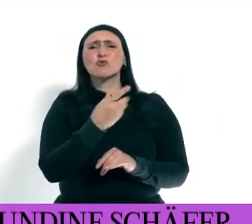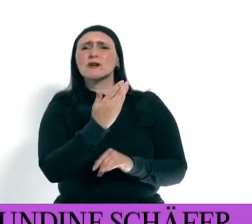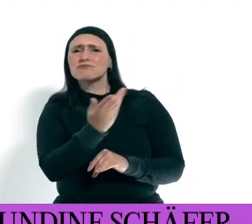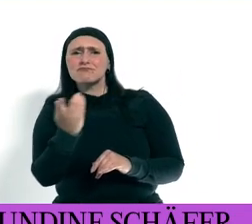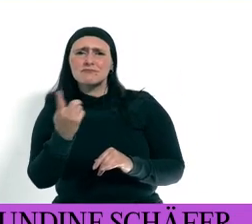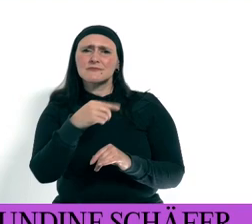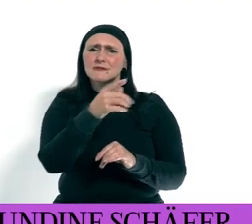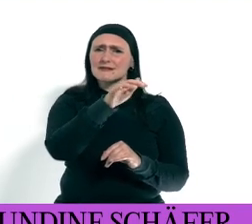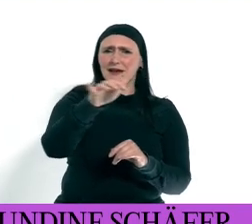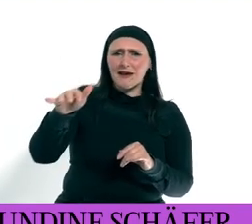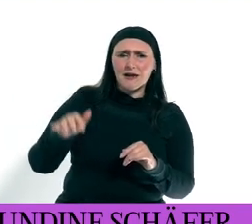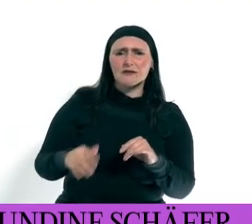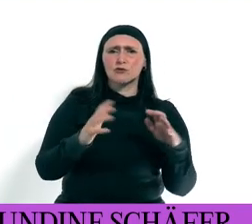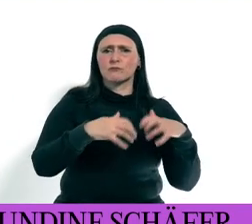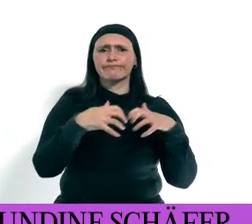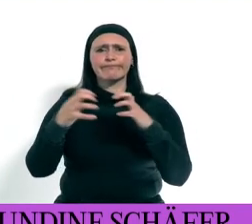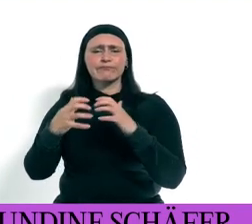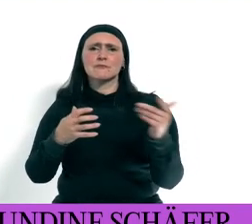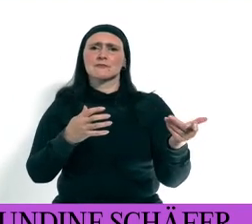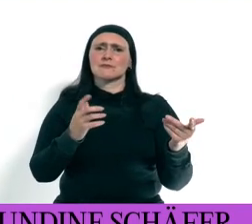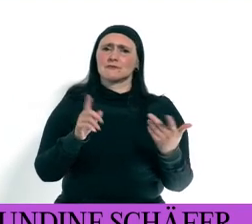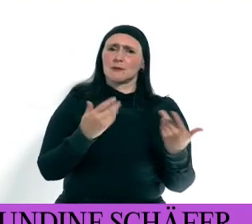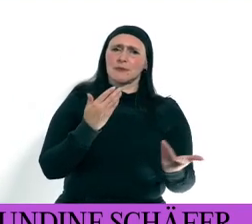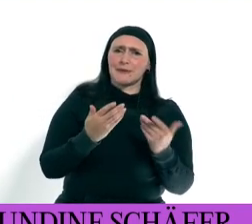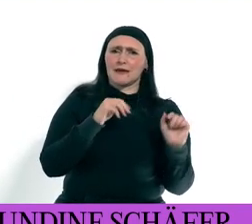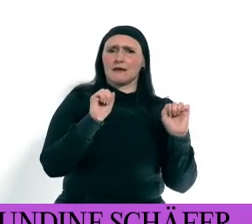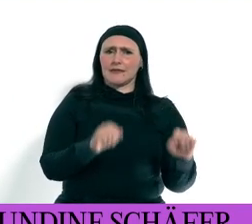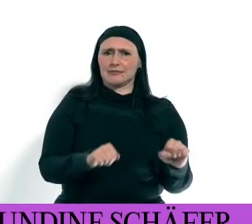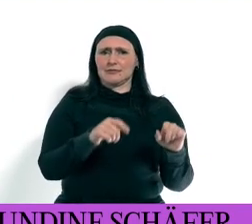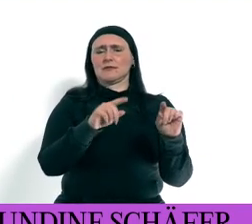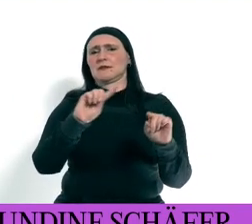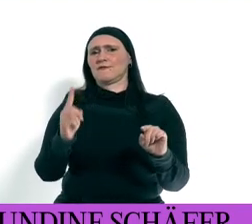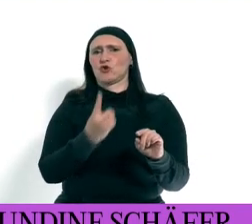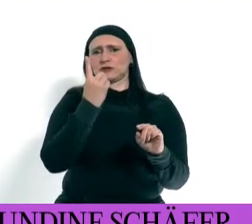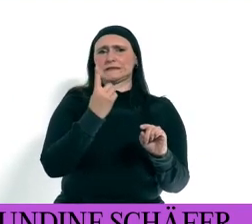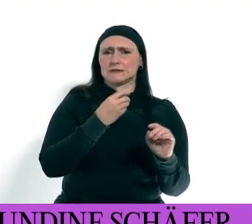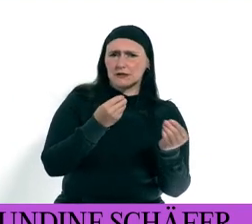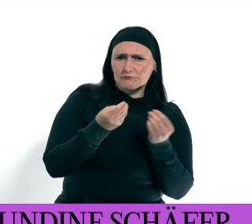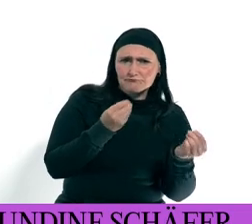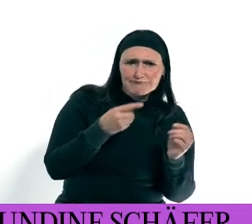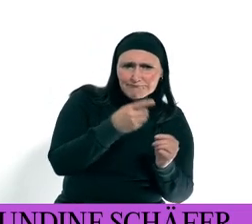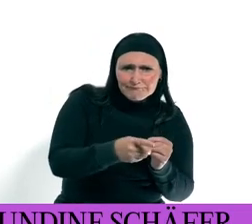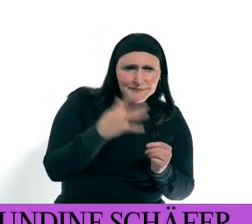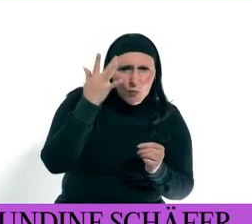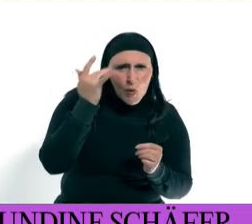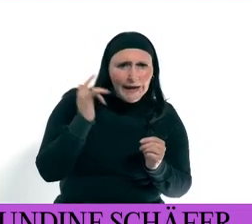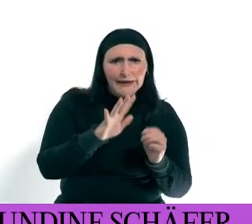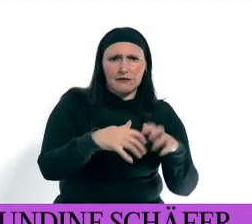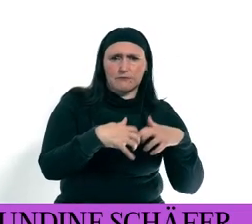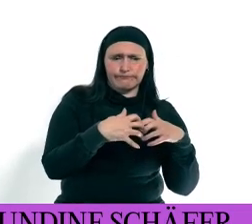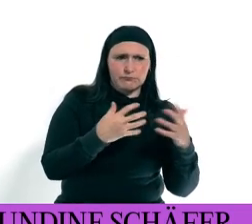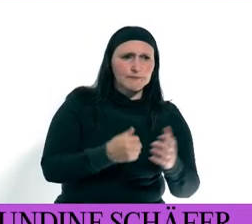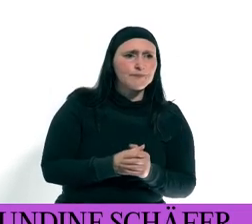heute bitten, uns etwas zu sagen darüber, warum es eure Initiativen